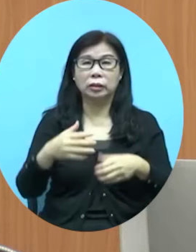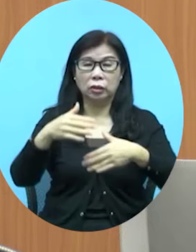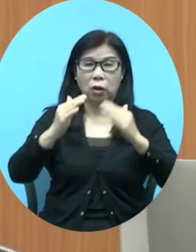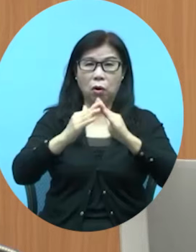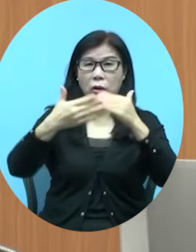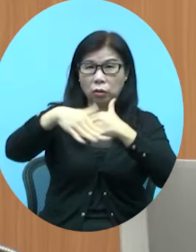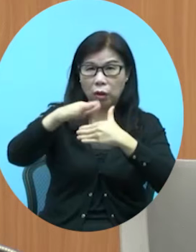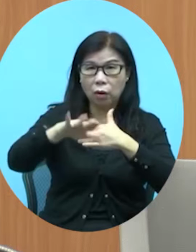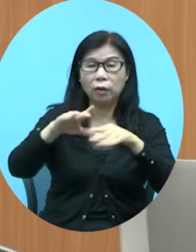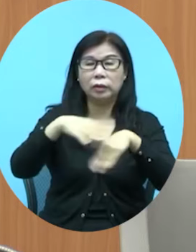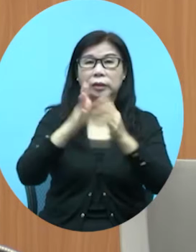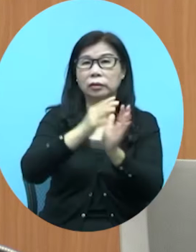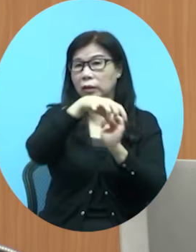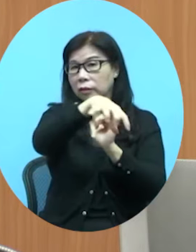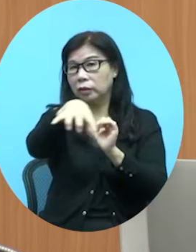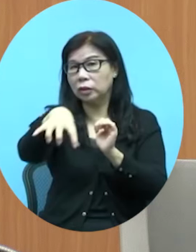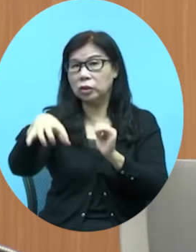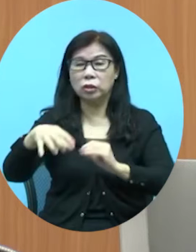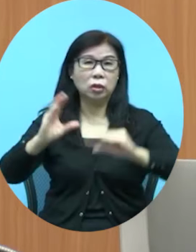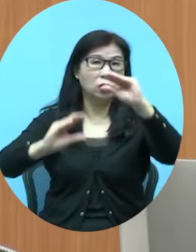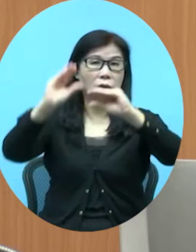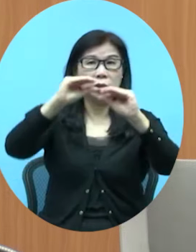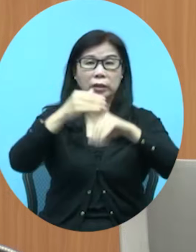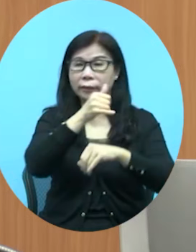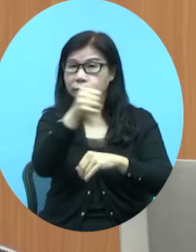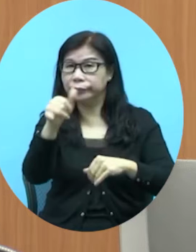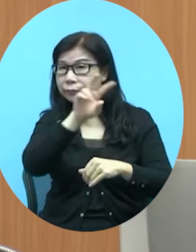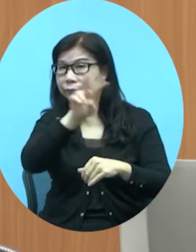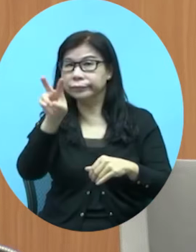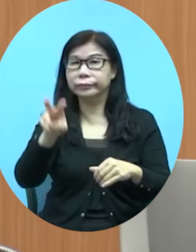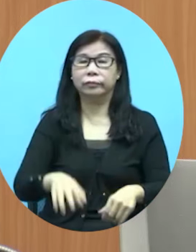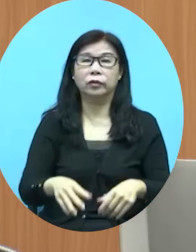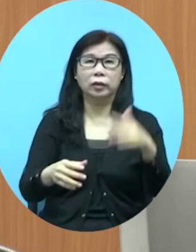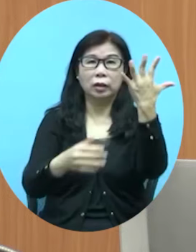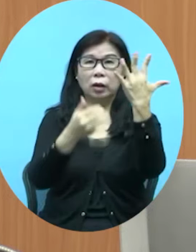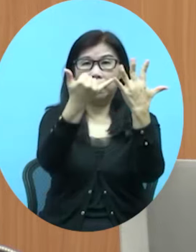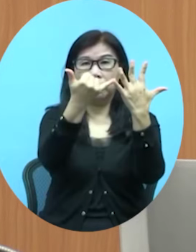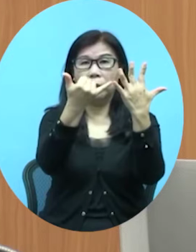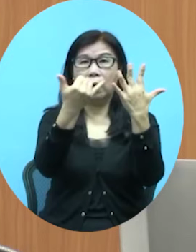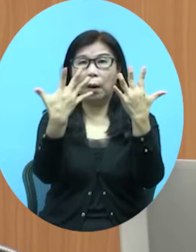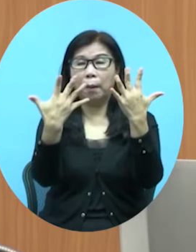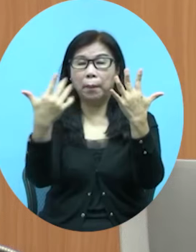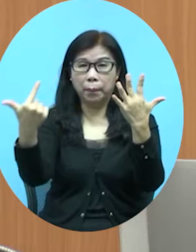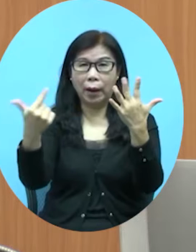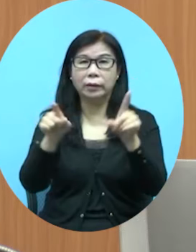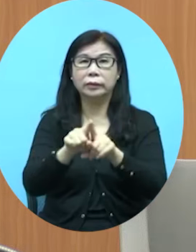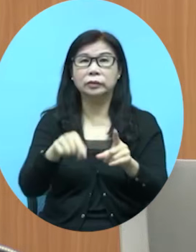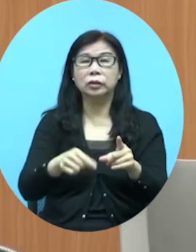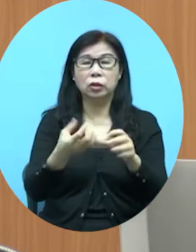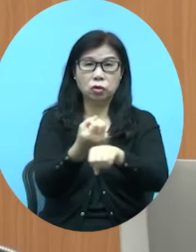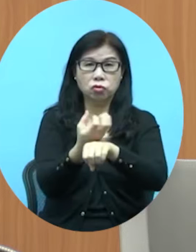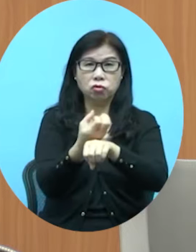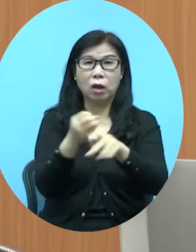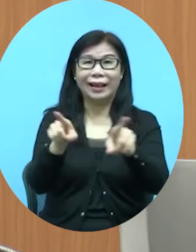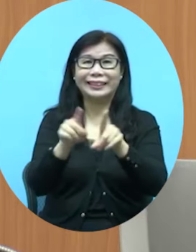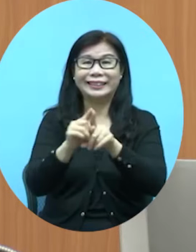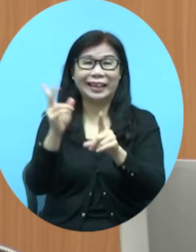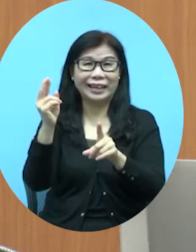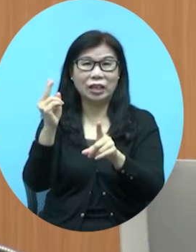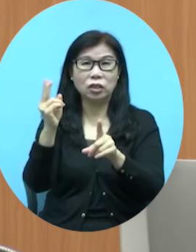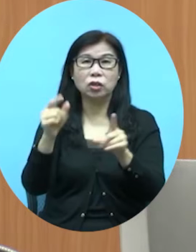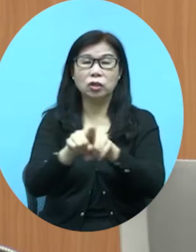有時都要去不同的地盤那裏巡視的5658就是住在荃灣青龍頭的